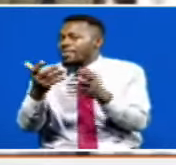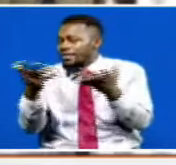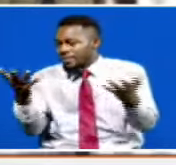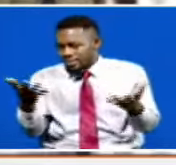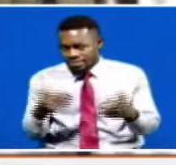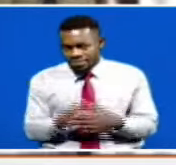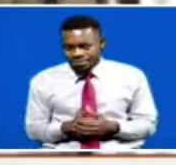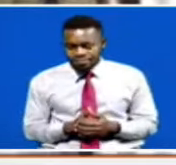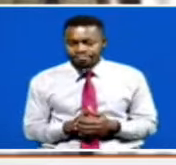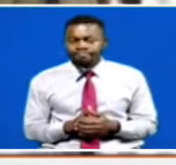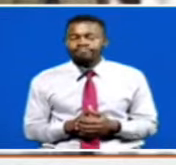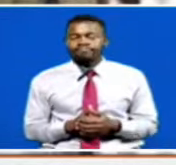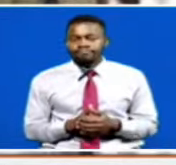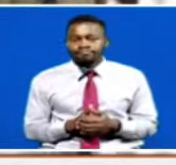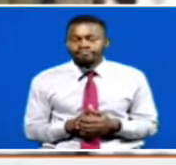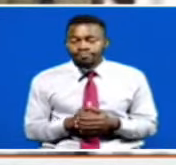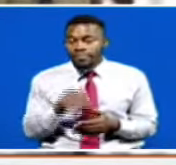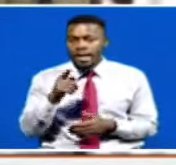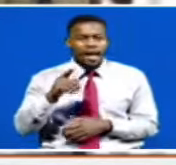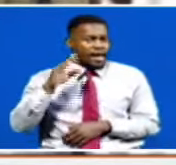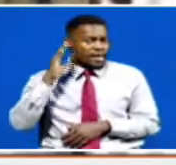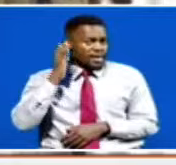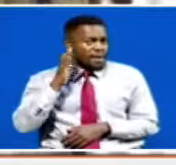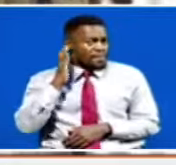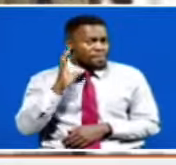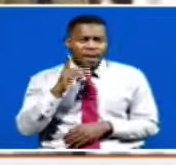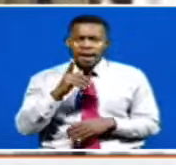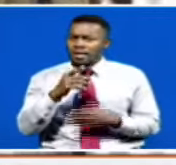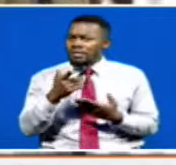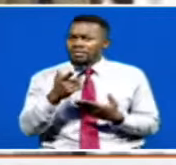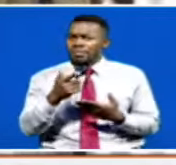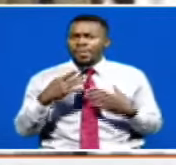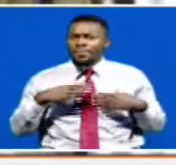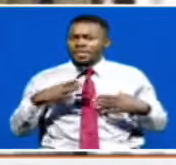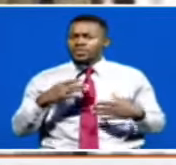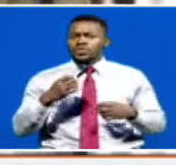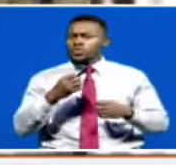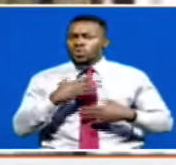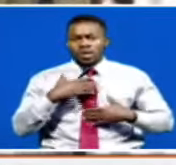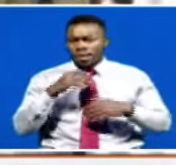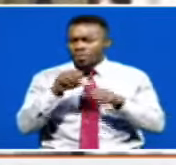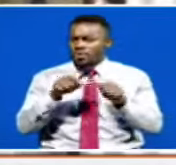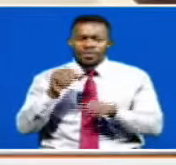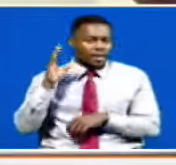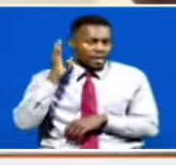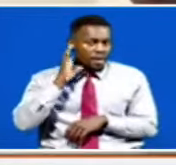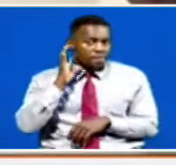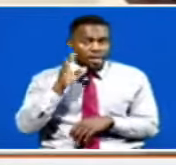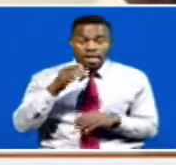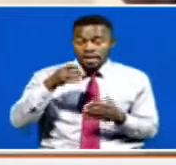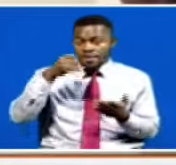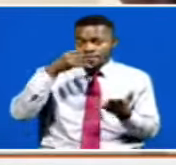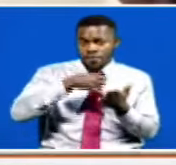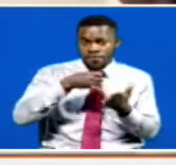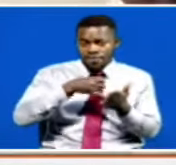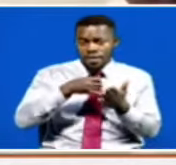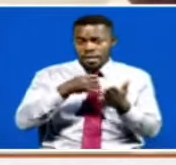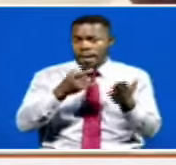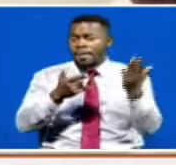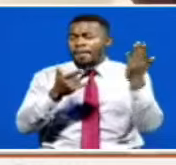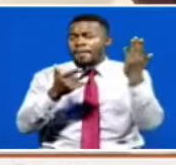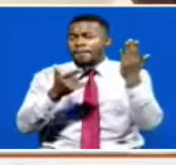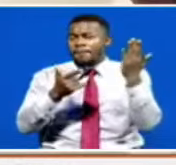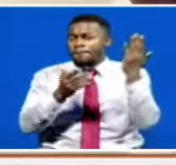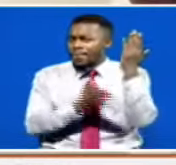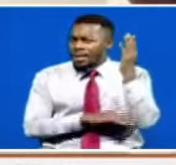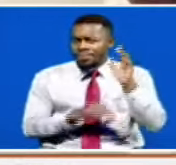this year, an arson attack that left villagers in shock occurred. This did not involve a warning letter. Sheila